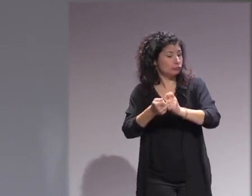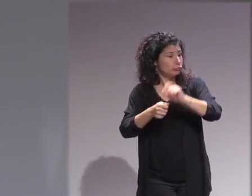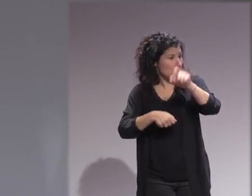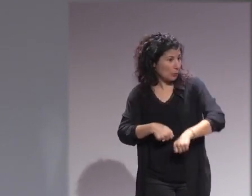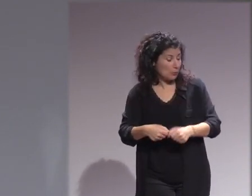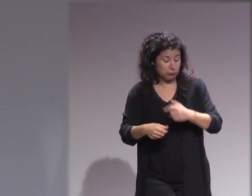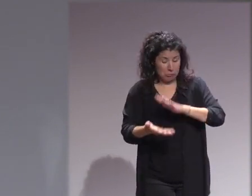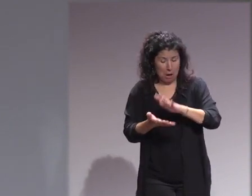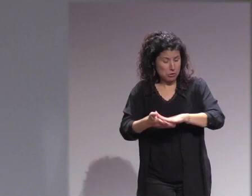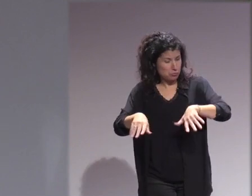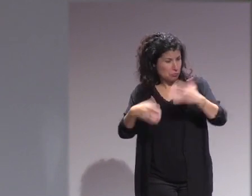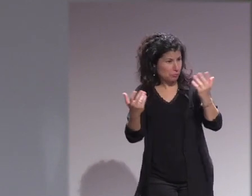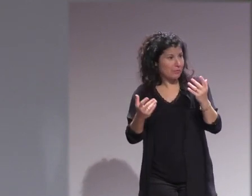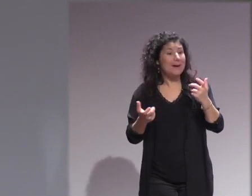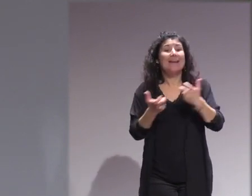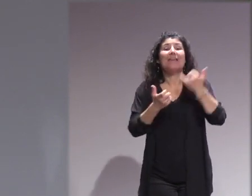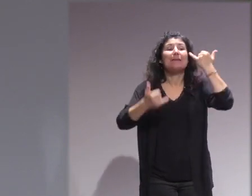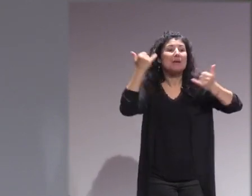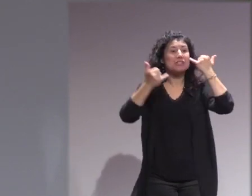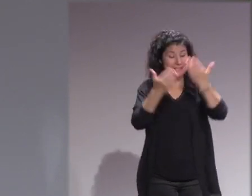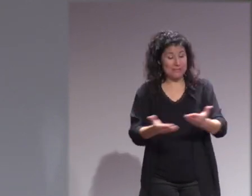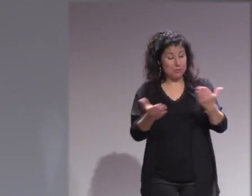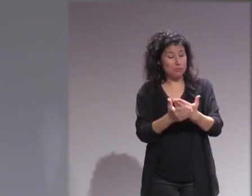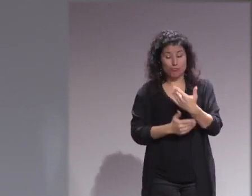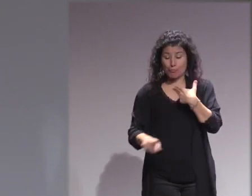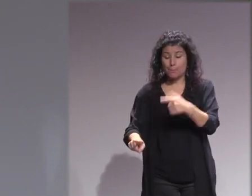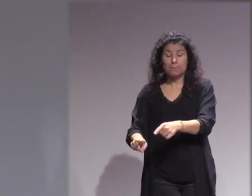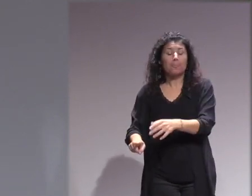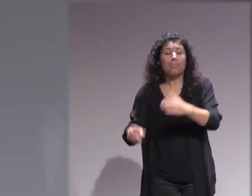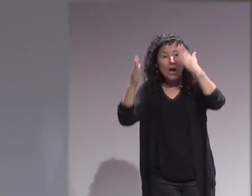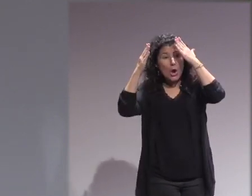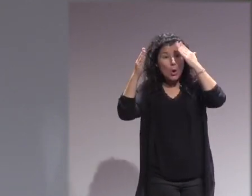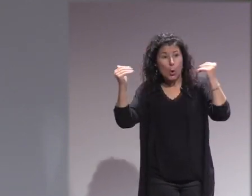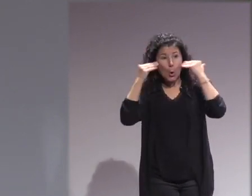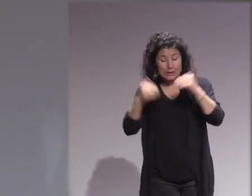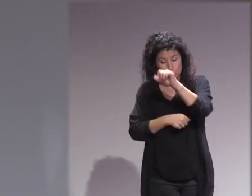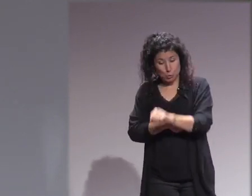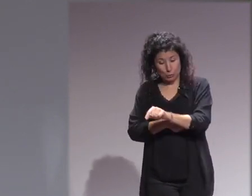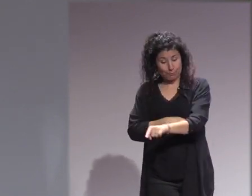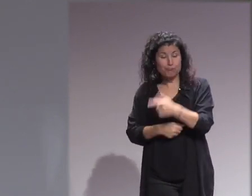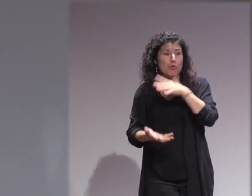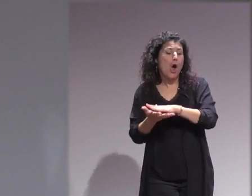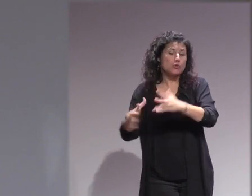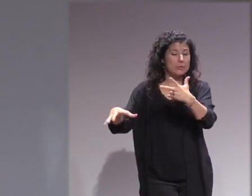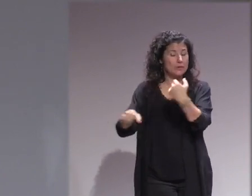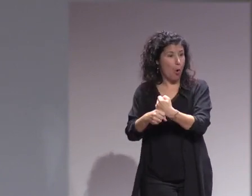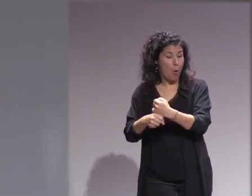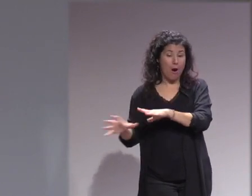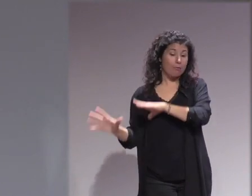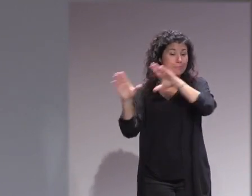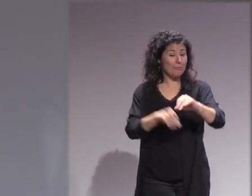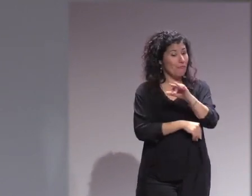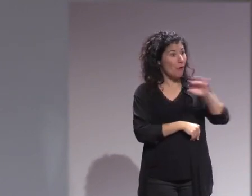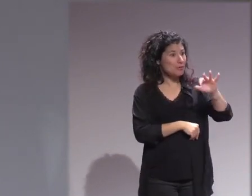arriver de France à 8 ans en Corée du Sud et que du jour au lendemain, on vous dise « Ah non, non, non, tu ne t'appelles plus